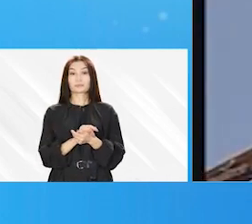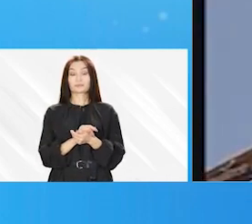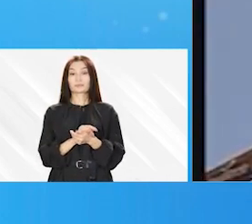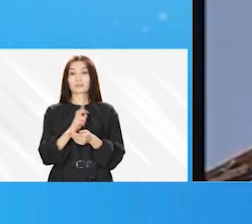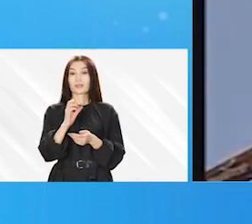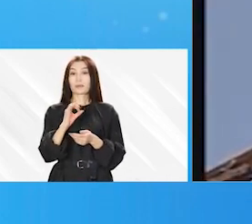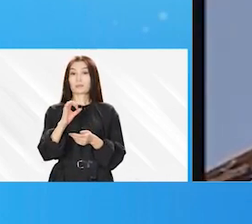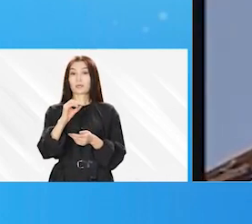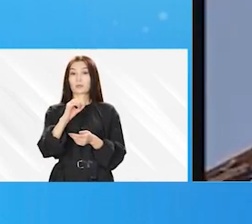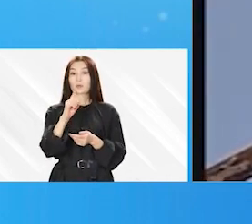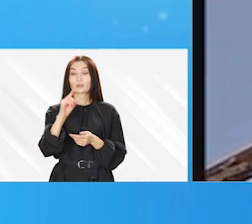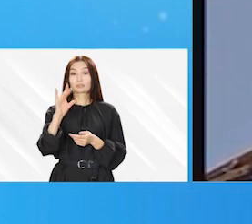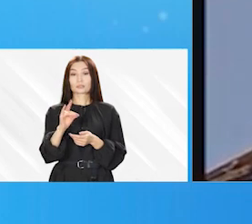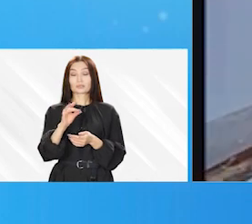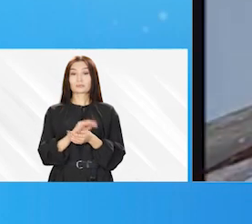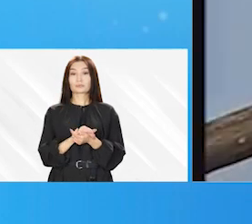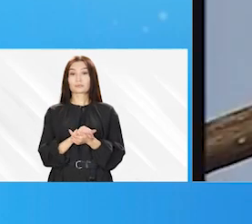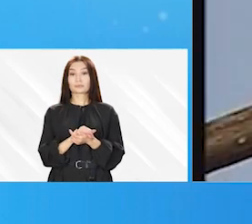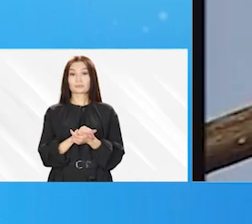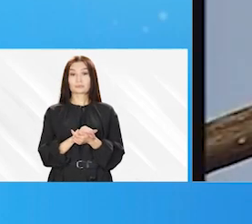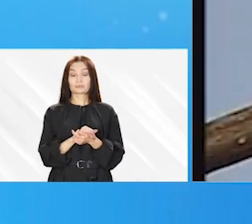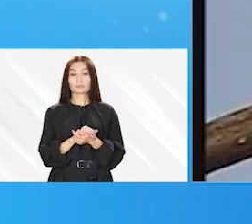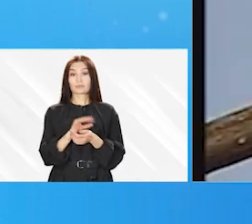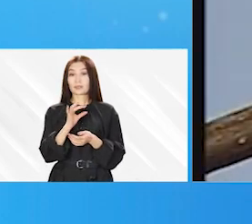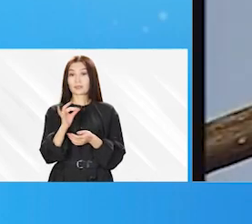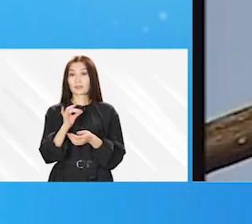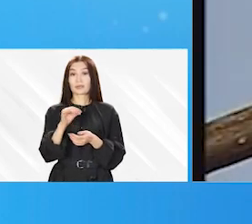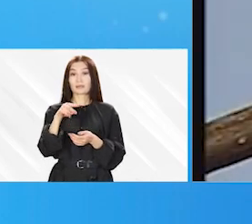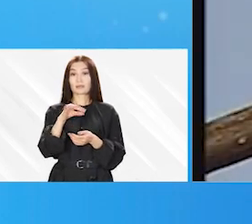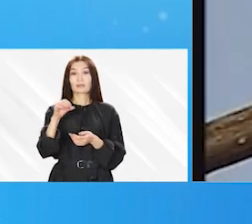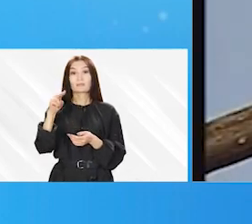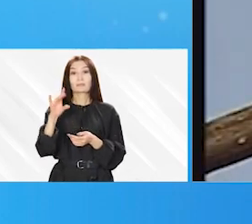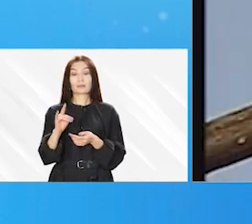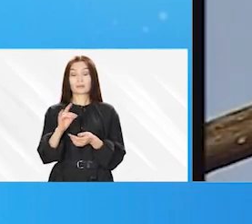березы и липы